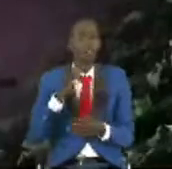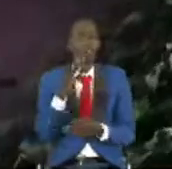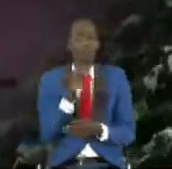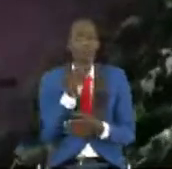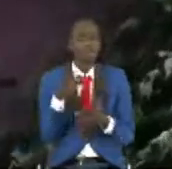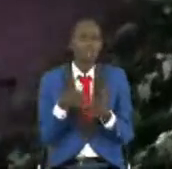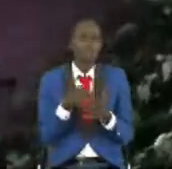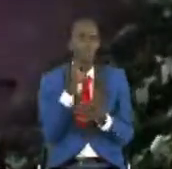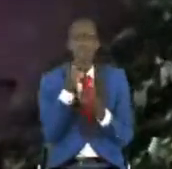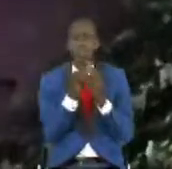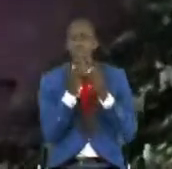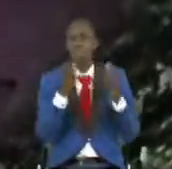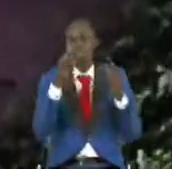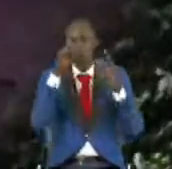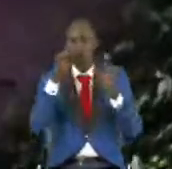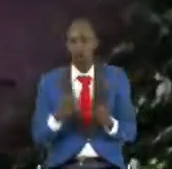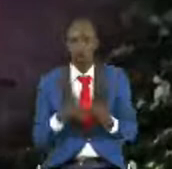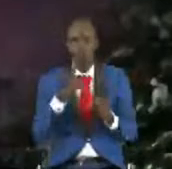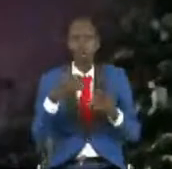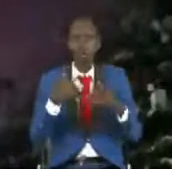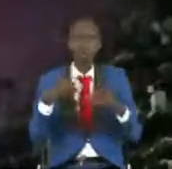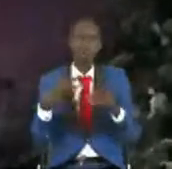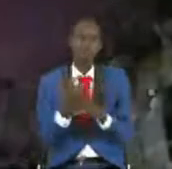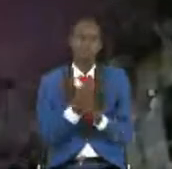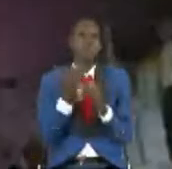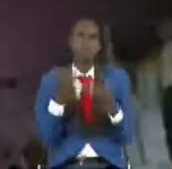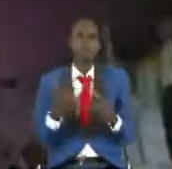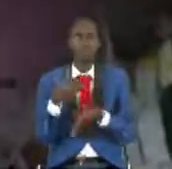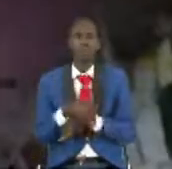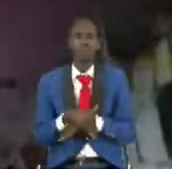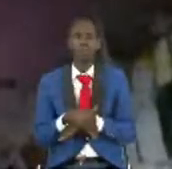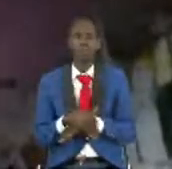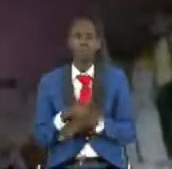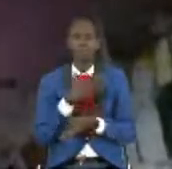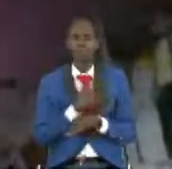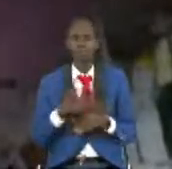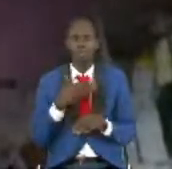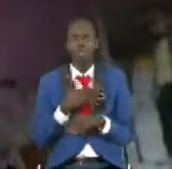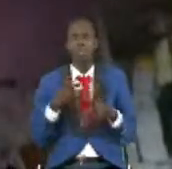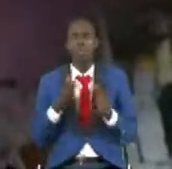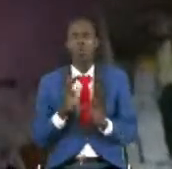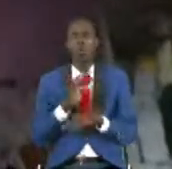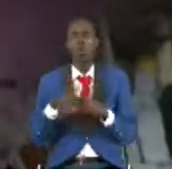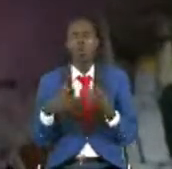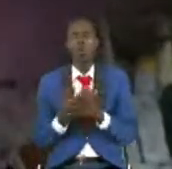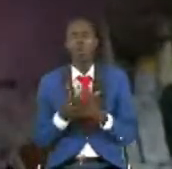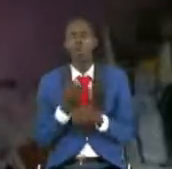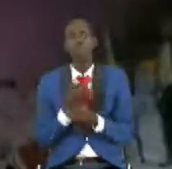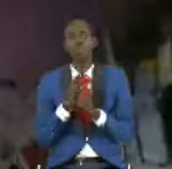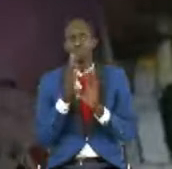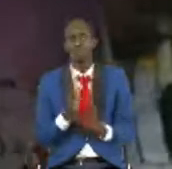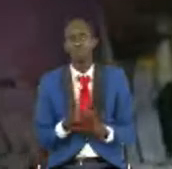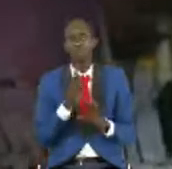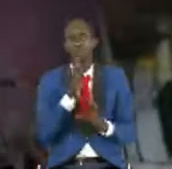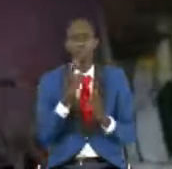Dieu veut commencer une nouvelle chose avec vous, dans votre nouvelle marche avec le Seigneur. Donc